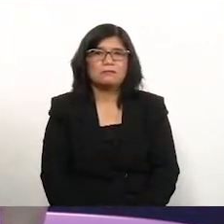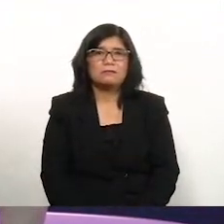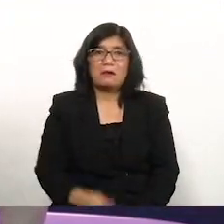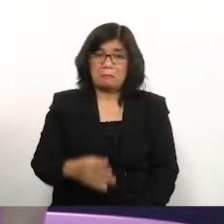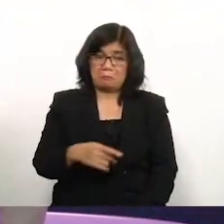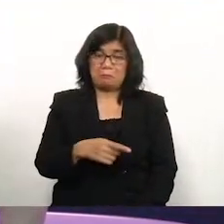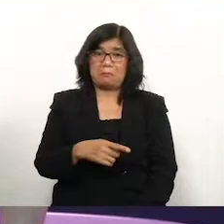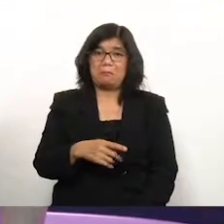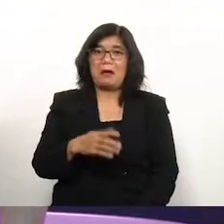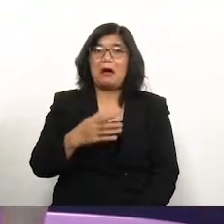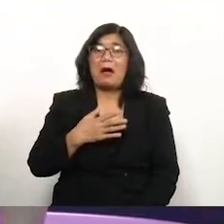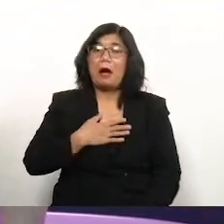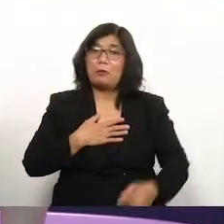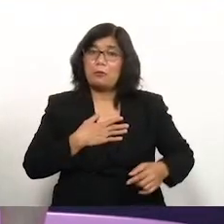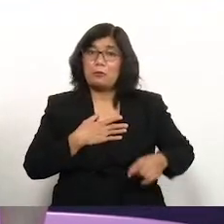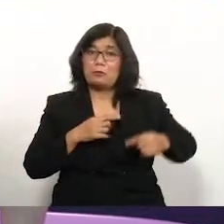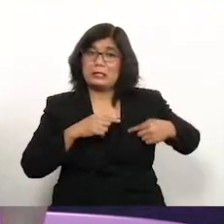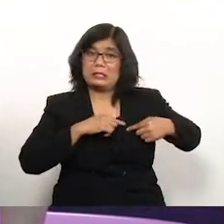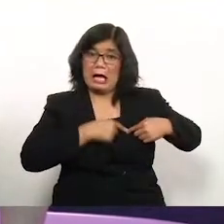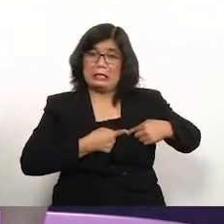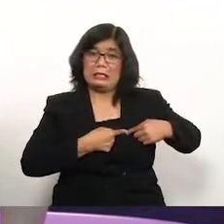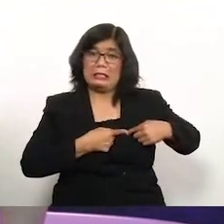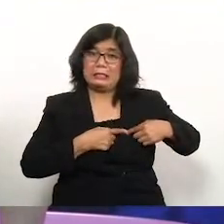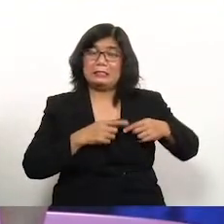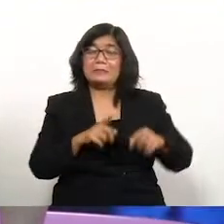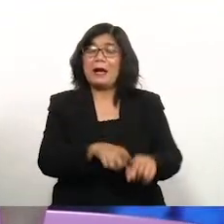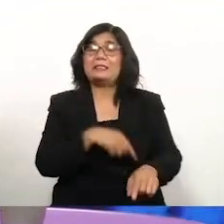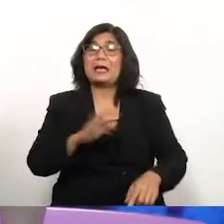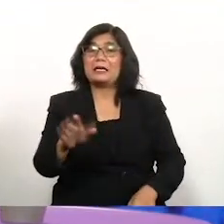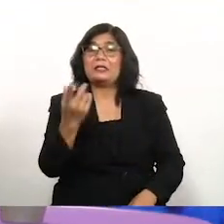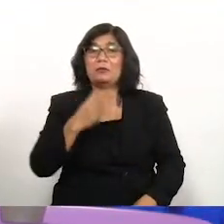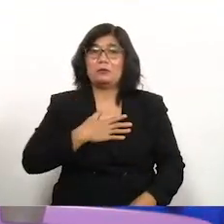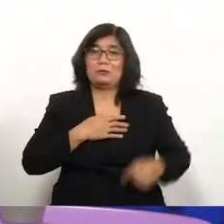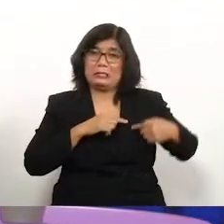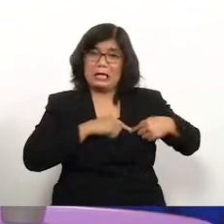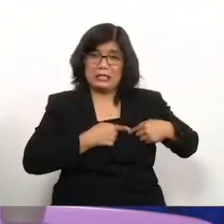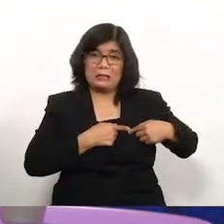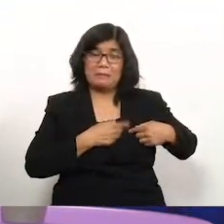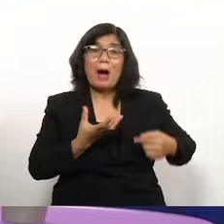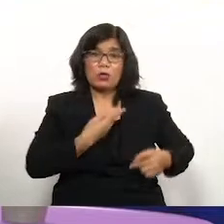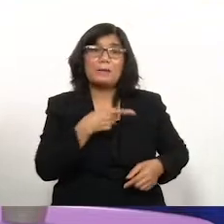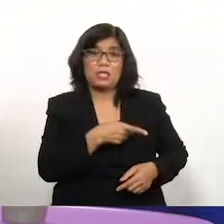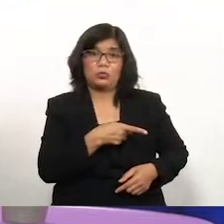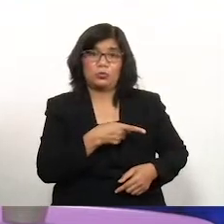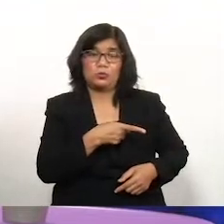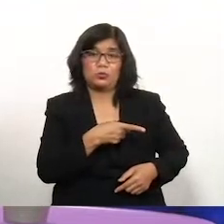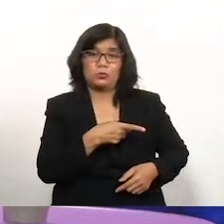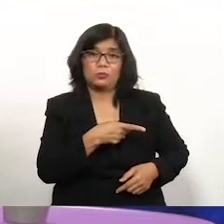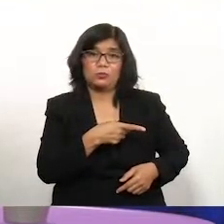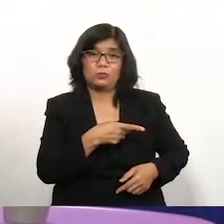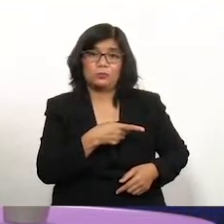Hai aku disakiti Sepanjang Hidupku disakiti maunya gitu